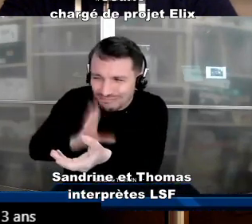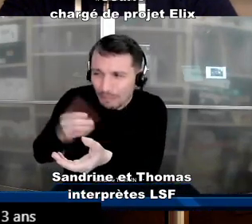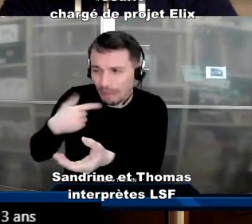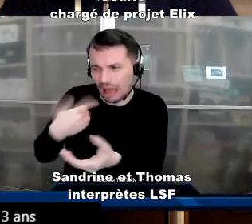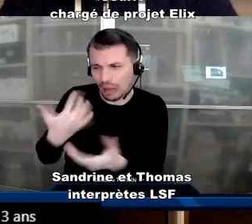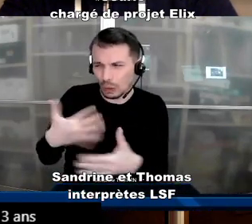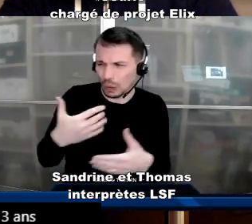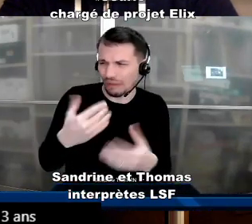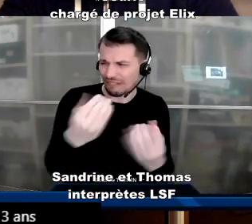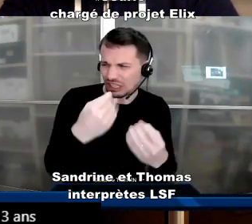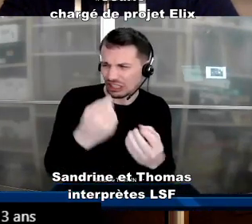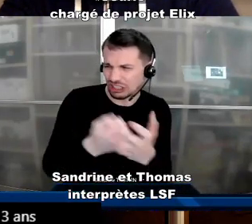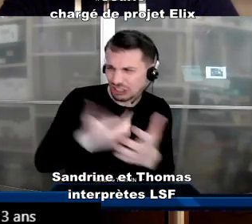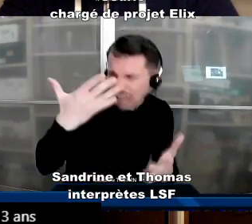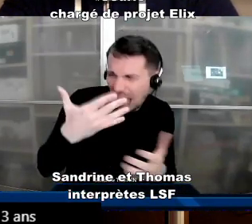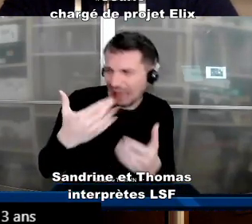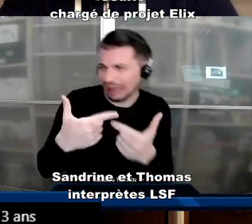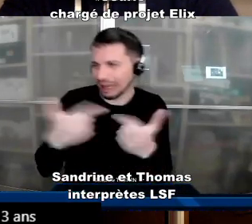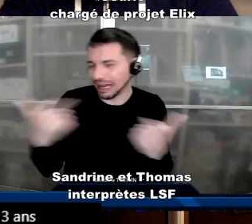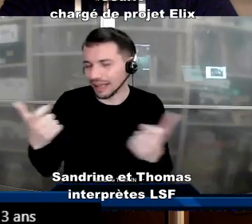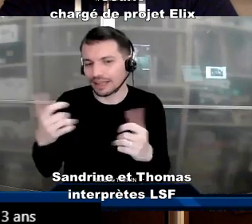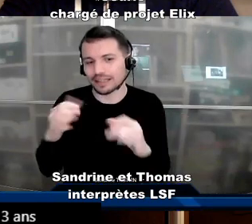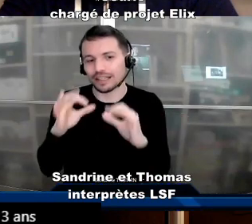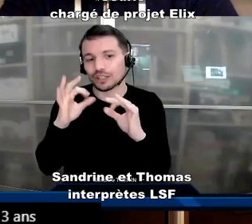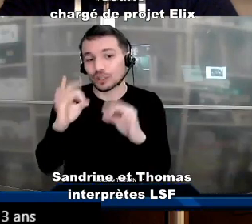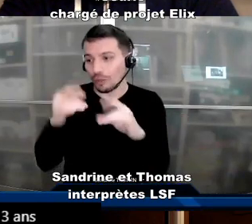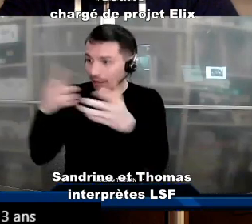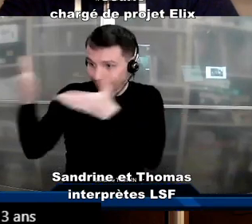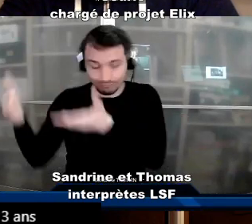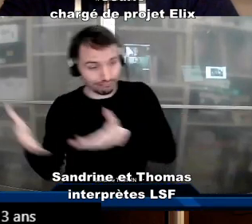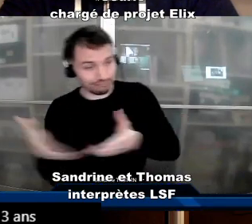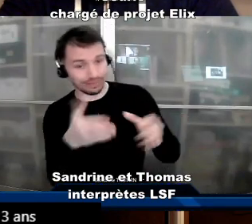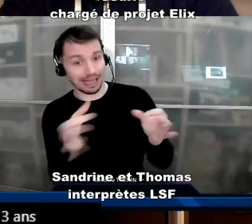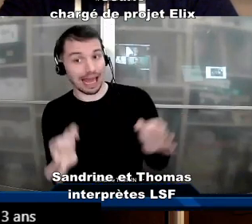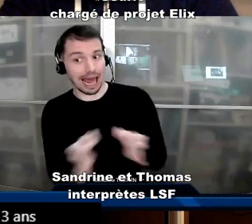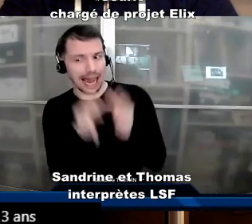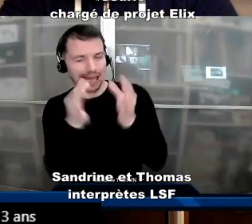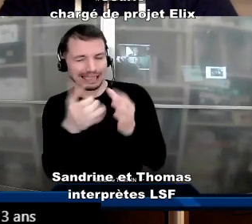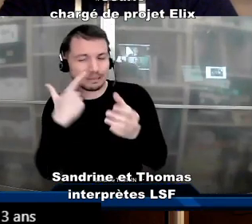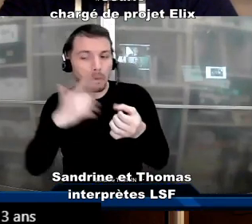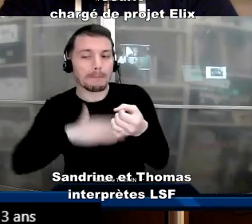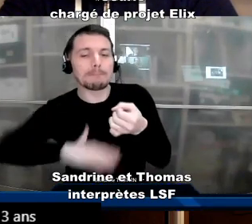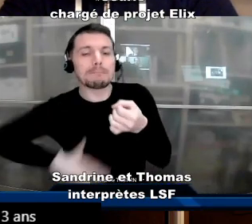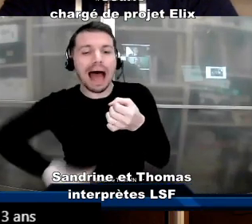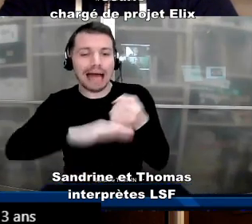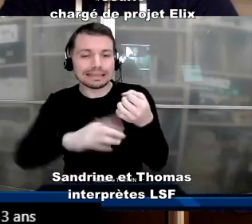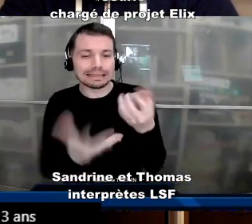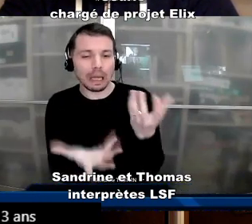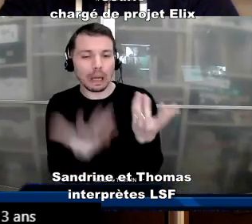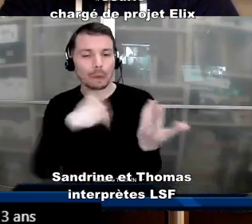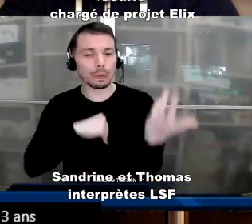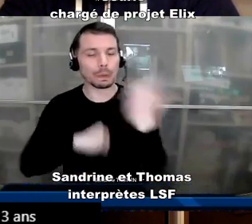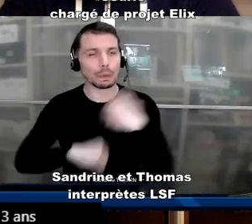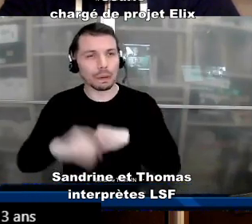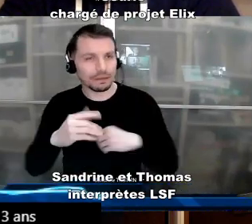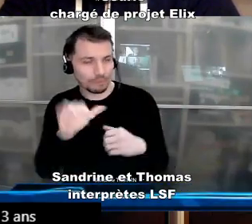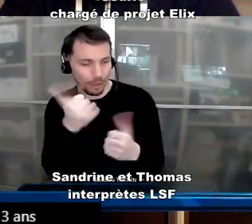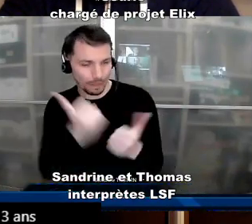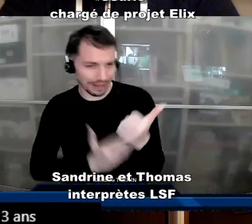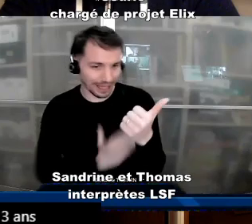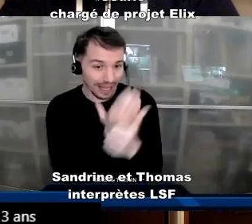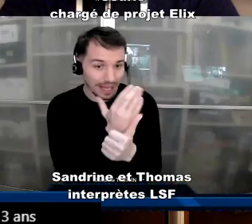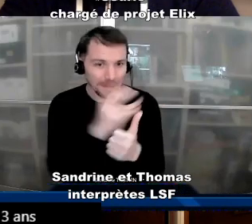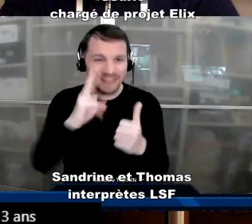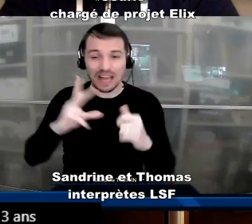Vous. Or, souvent, je renvoie vers Elix, évidemment, pour avoir déjà un petit vocabulaire de base, pour qu'on voit si on se sent à l'aise. Mais pour les vrais cours, pour